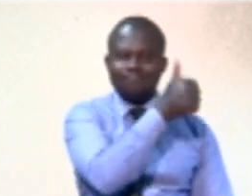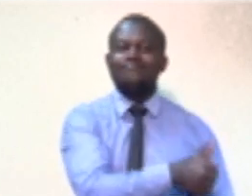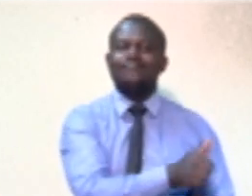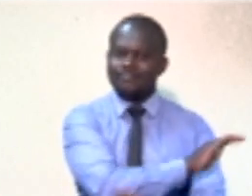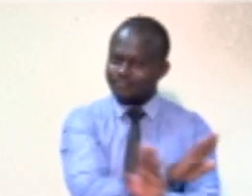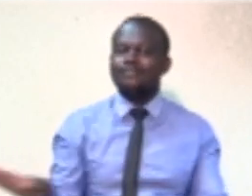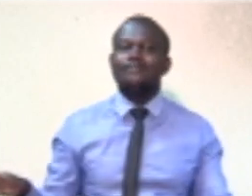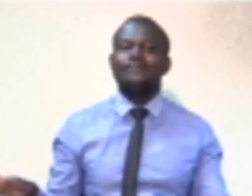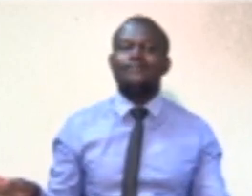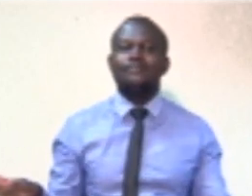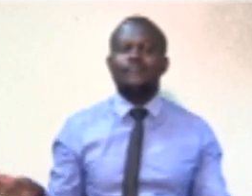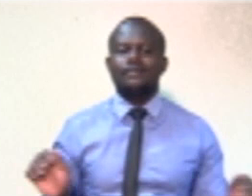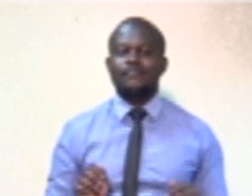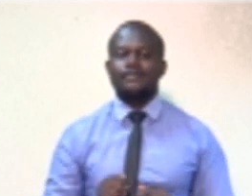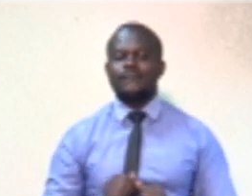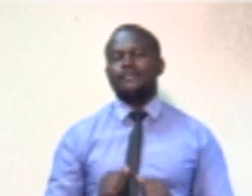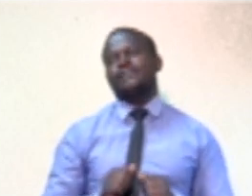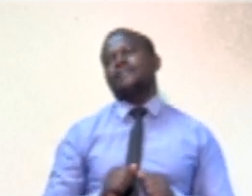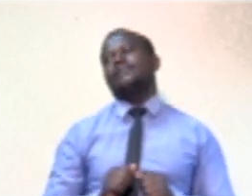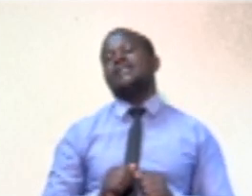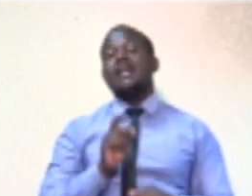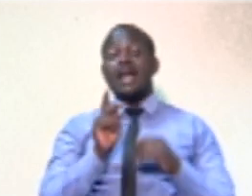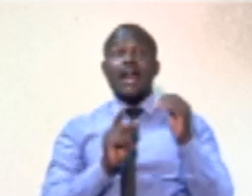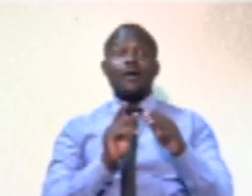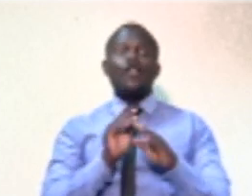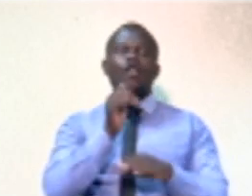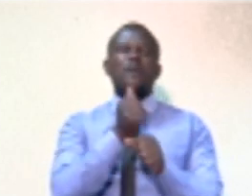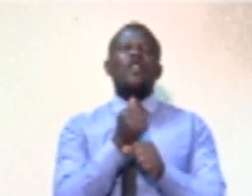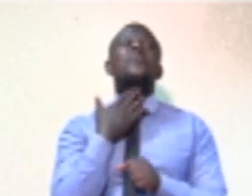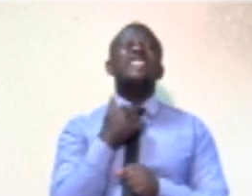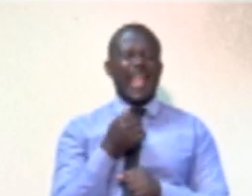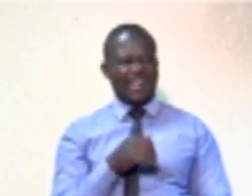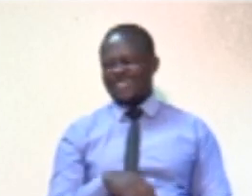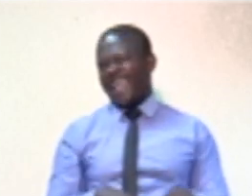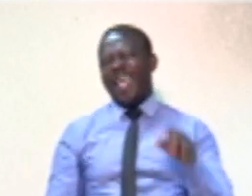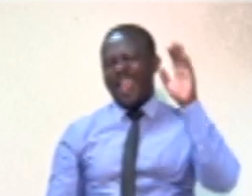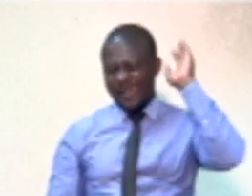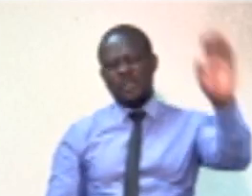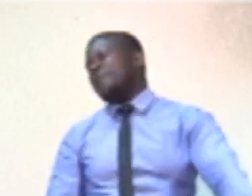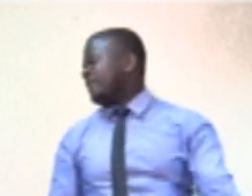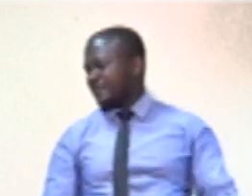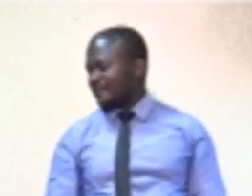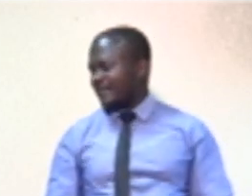benshi bakora ibikorwa bitandukanye byo kurenga ku mabwiriza basa naho bahinyuza. Turatanga ingero.